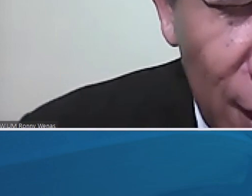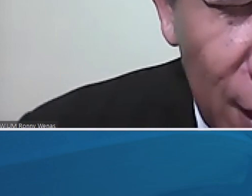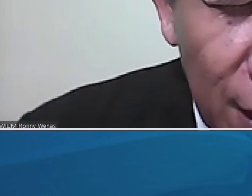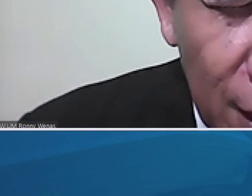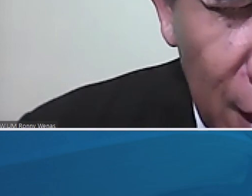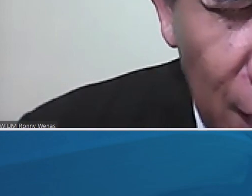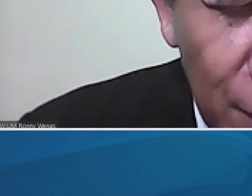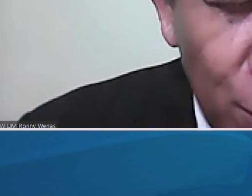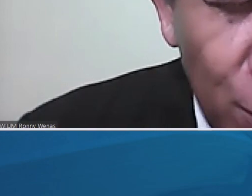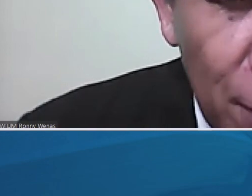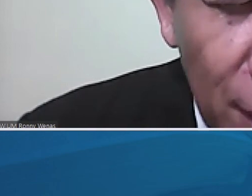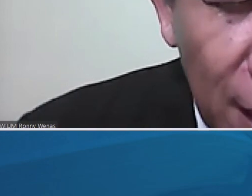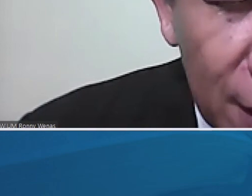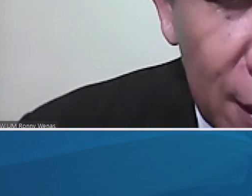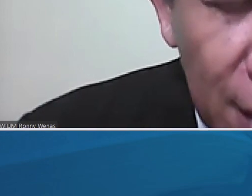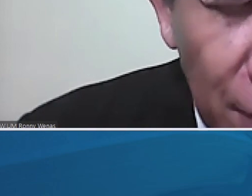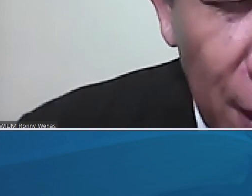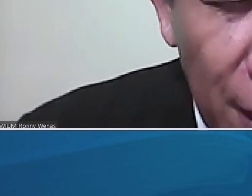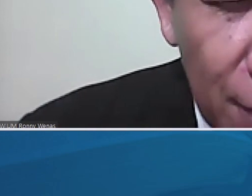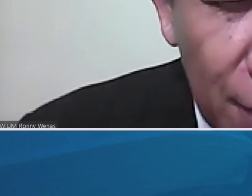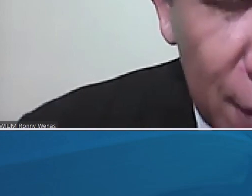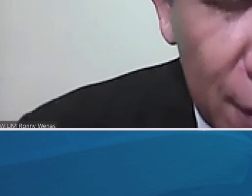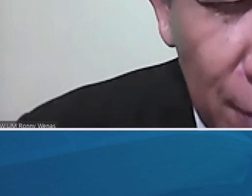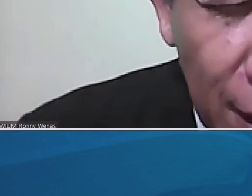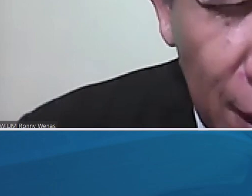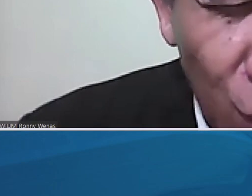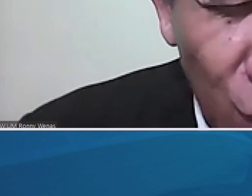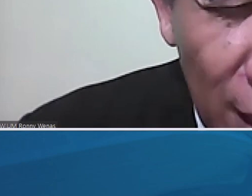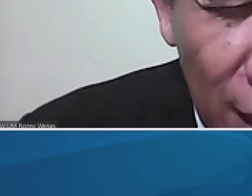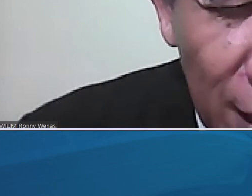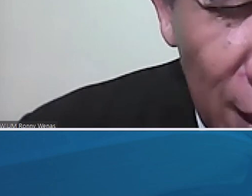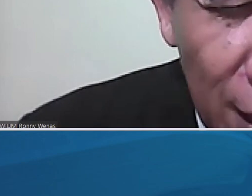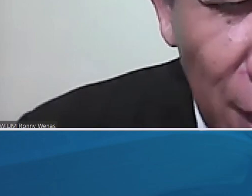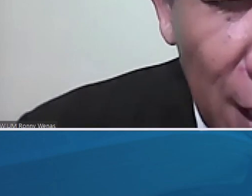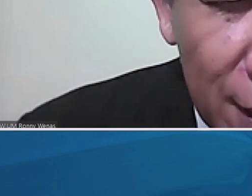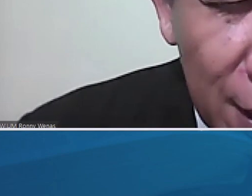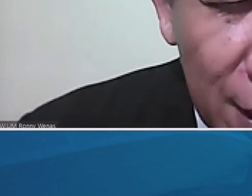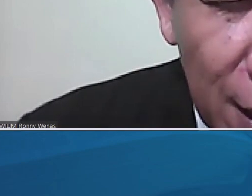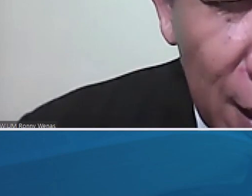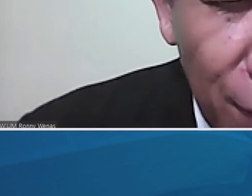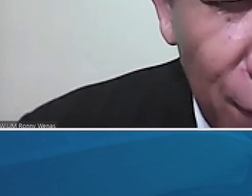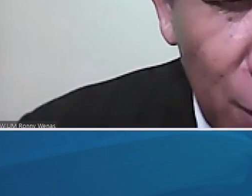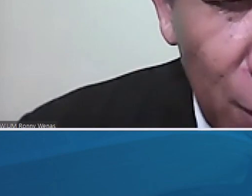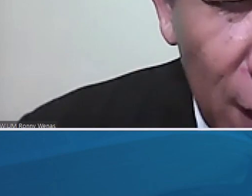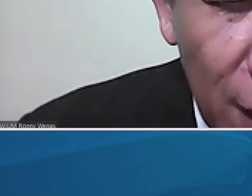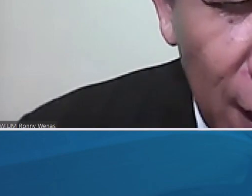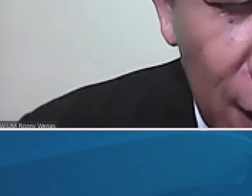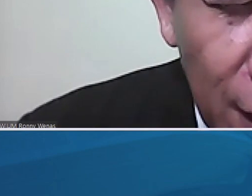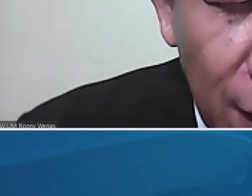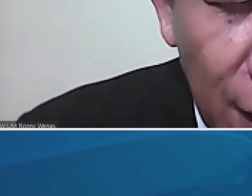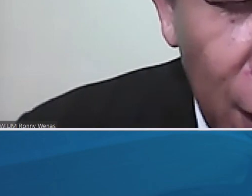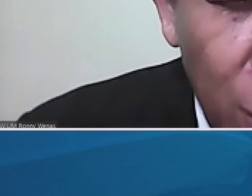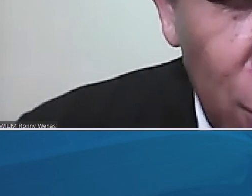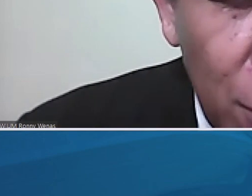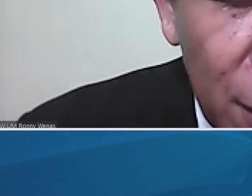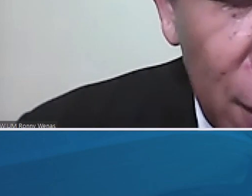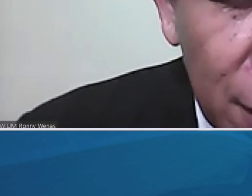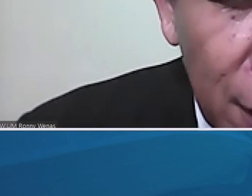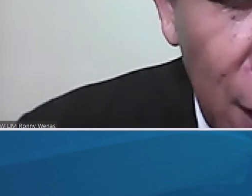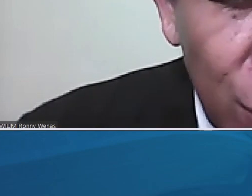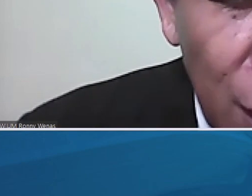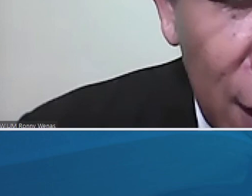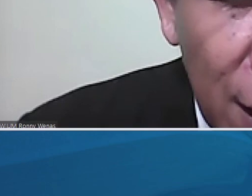Tuhan dan kami boleh menang setiap hari bersama dengan ngasih karena Firman mengatakan engkau